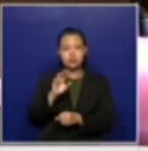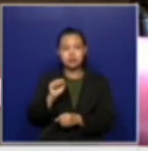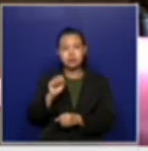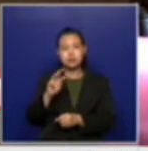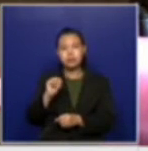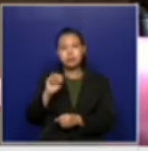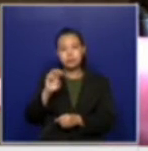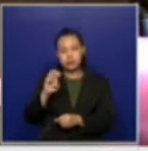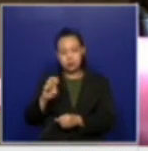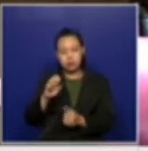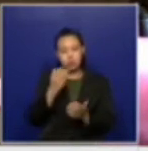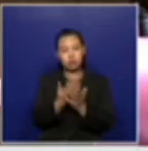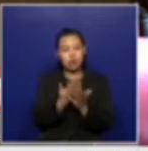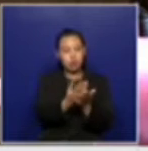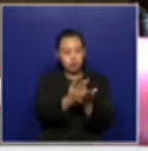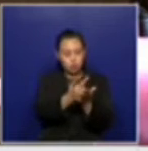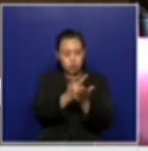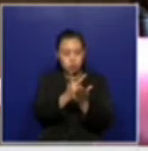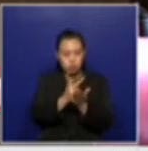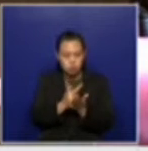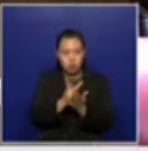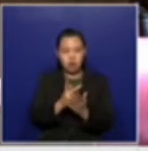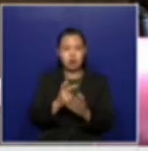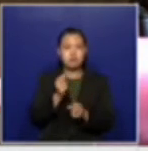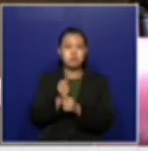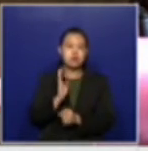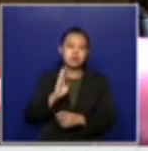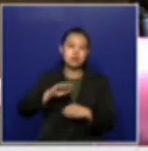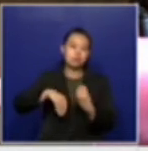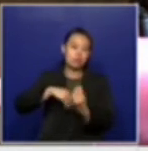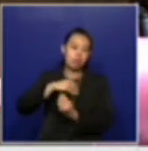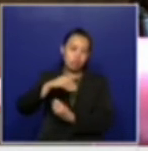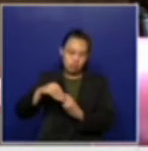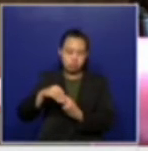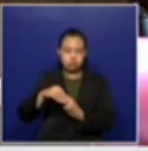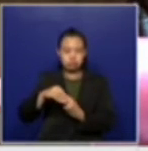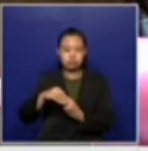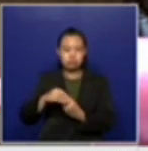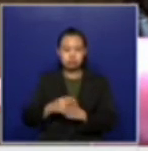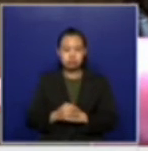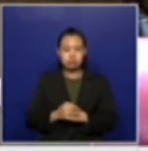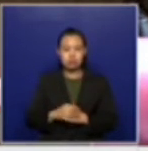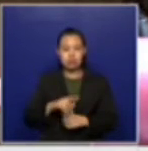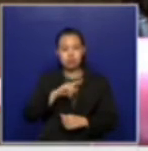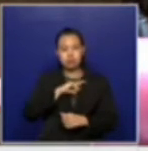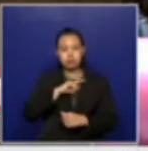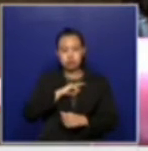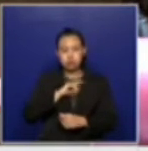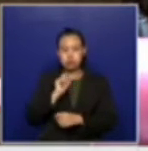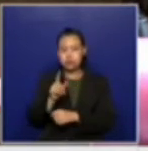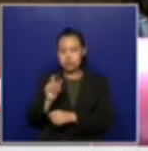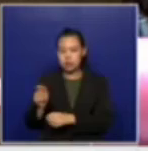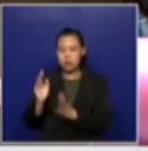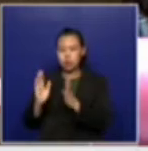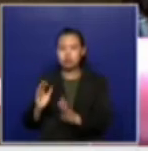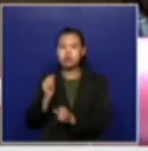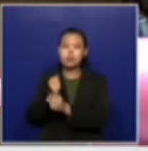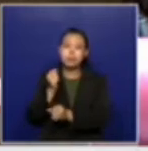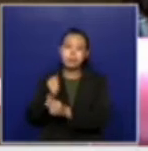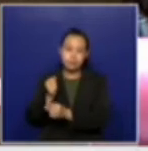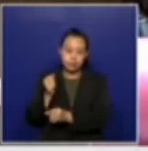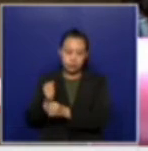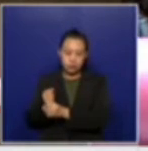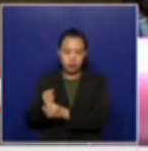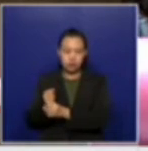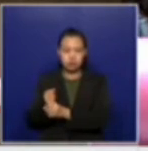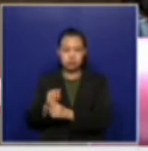เองนั้นอยู่ได้ดังนั้นการรักษาสภาพการจ้างงานเพื่อให้ธุรกิจดำเนินต่อไปได้นั้นรัฐบา